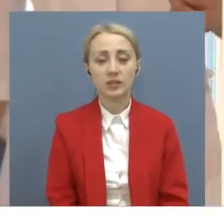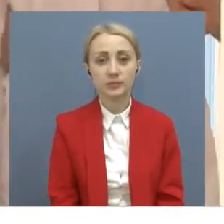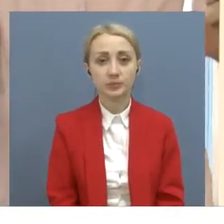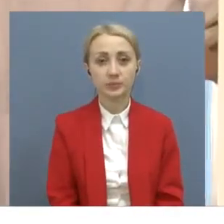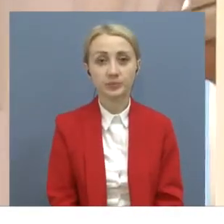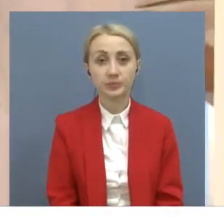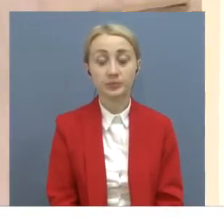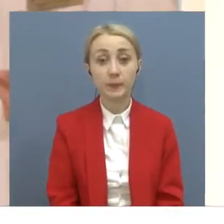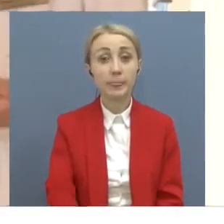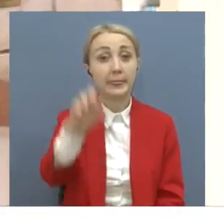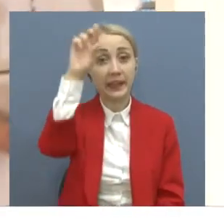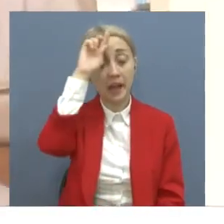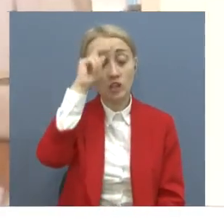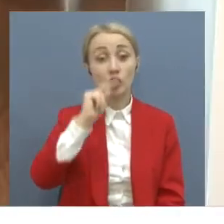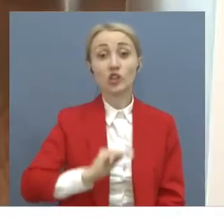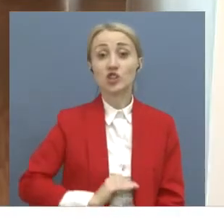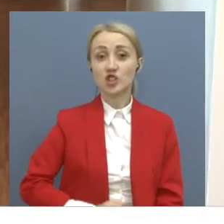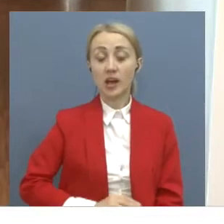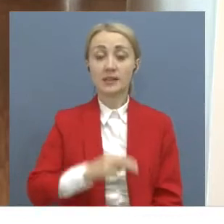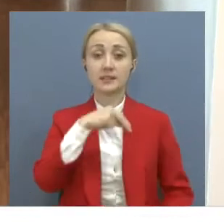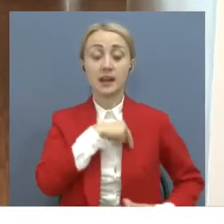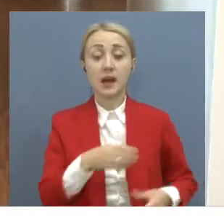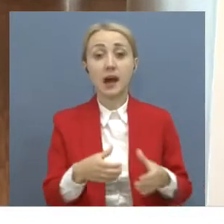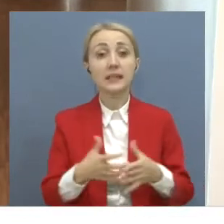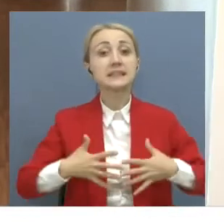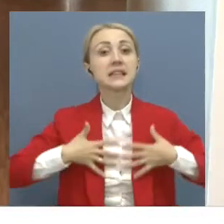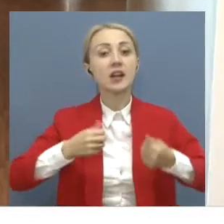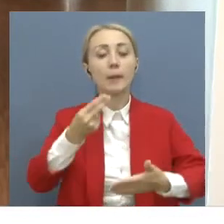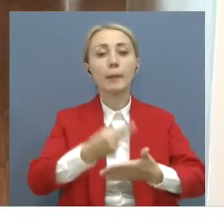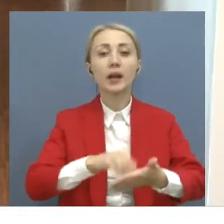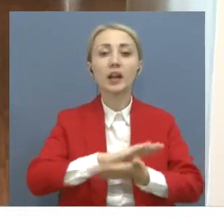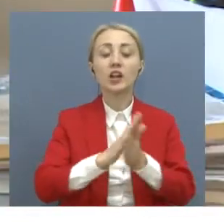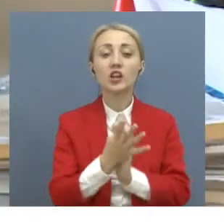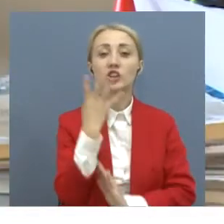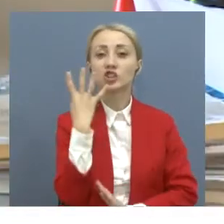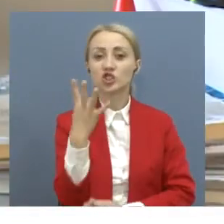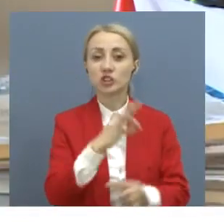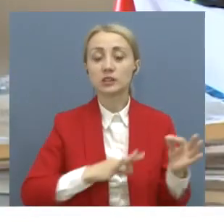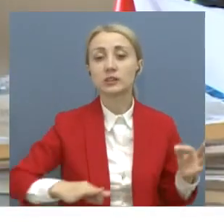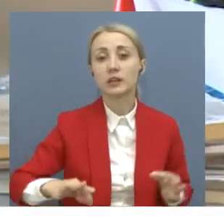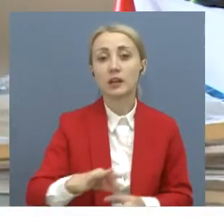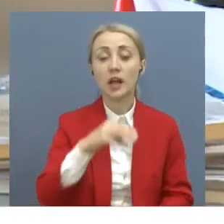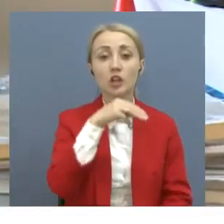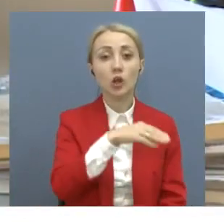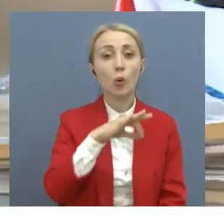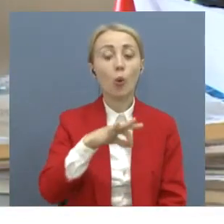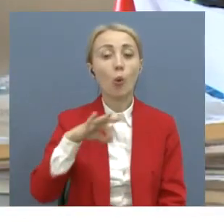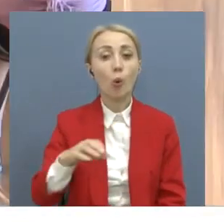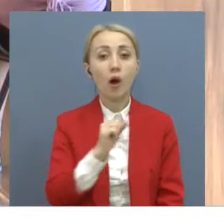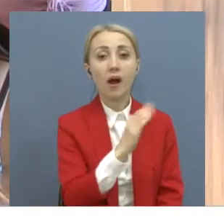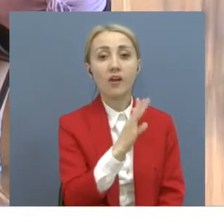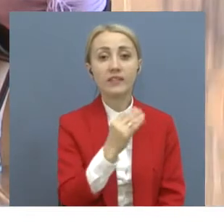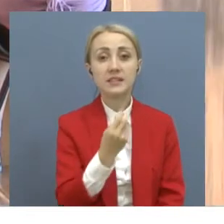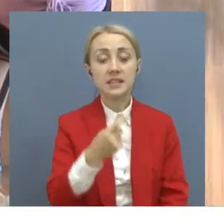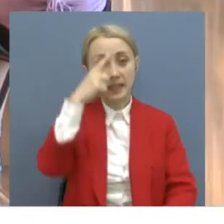сақтау саласында мемлекеттік жекеменшік әріптестік аясында 4 жоба бойынша келісімшартқа қол қойылған. Авиценна Бурабай серіктестігі аурухана